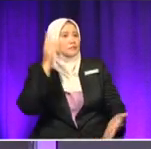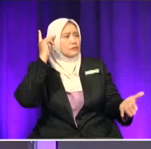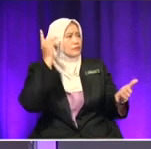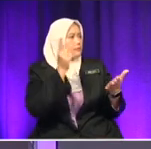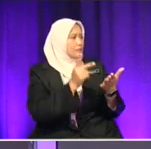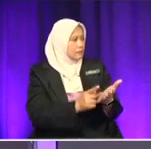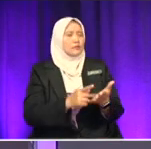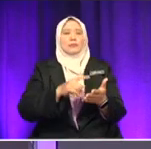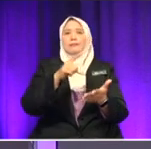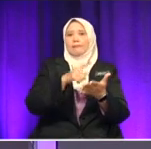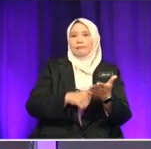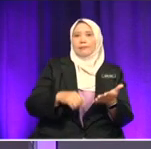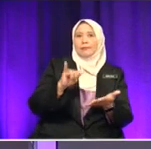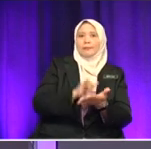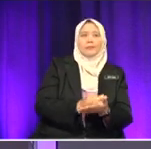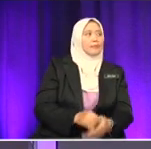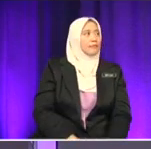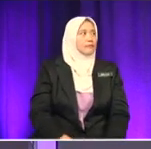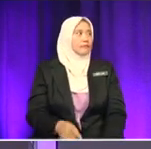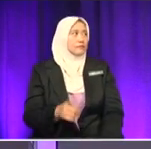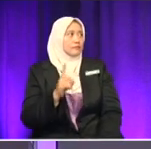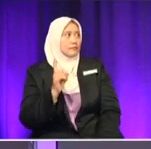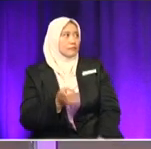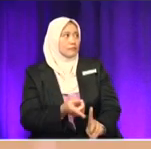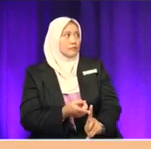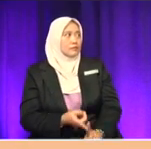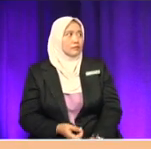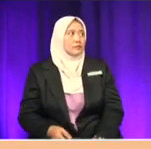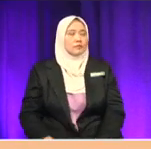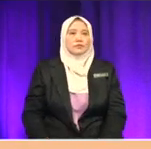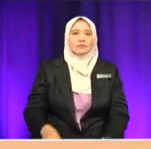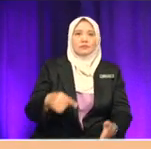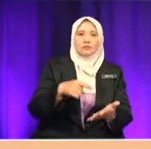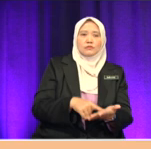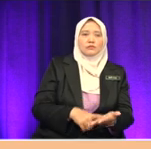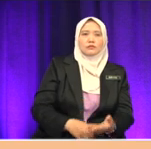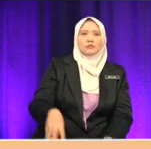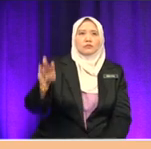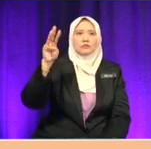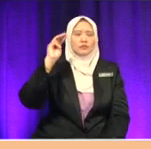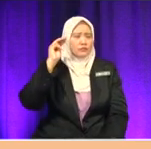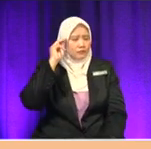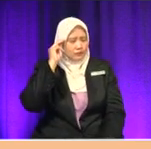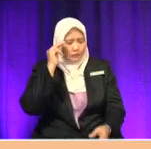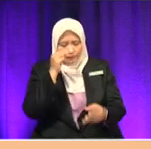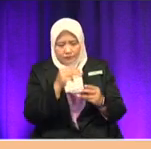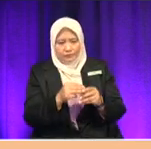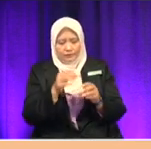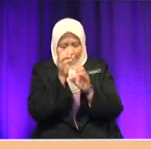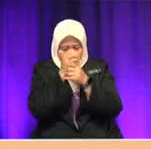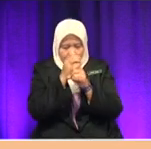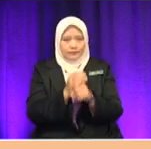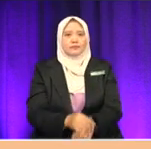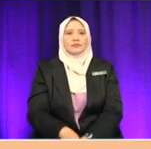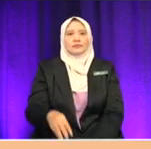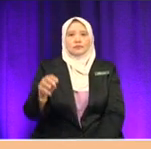mendalam. First sekali, fungi ia merupakan mikroskopik dan juga makroskopik. Mikroskopik maksudnya kita tidak dapat lihat